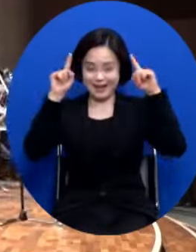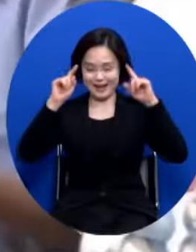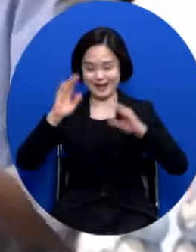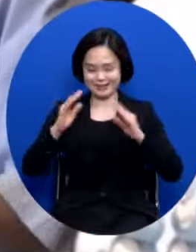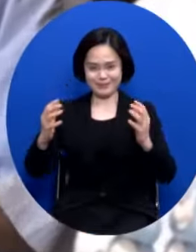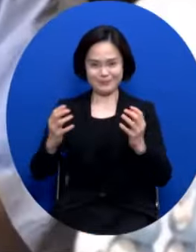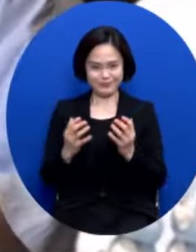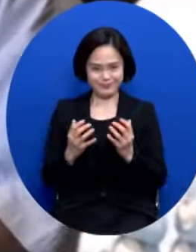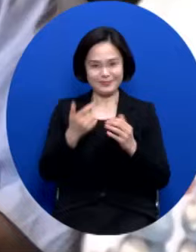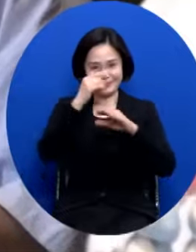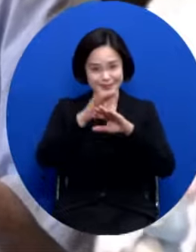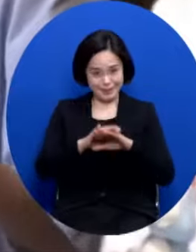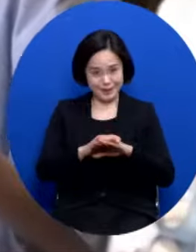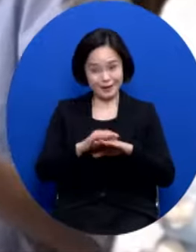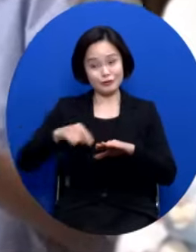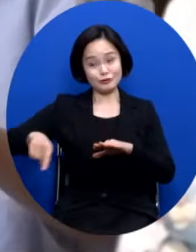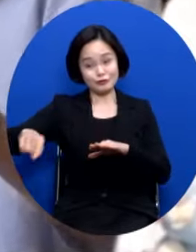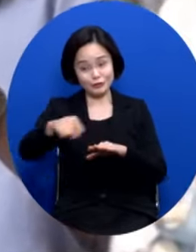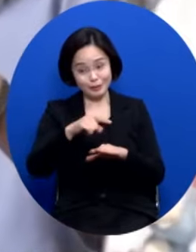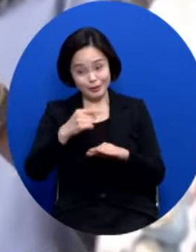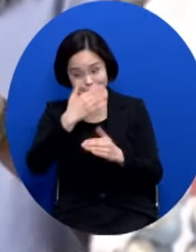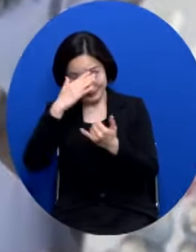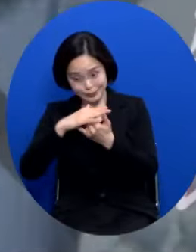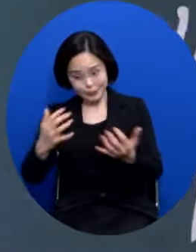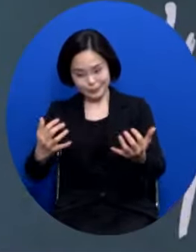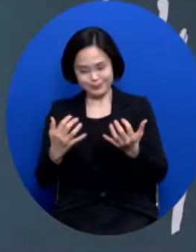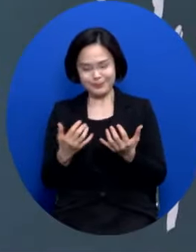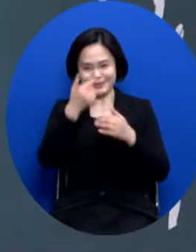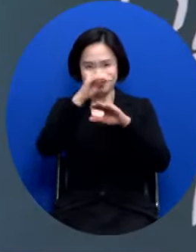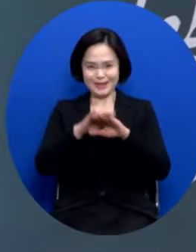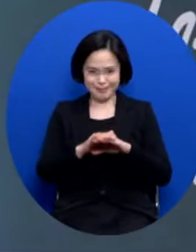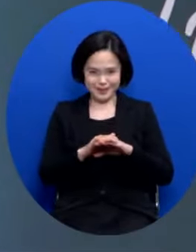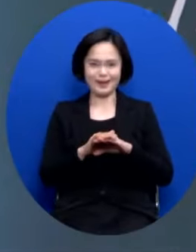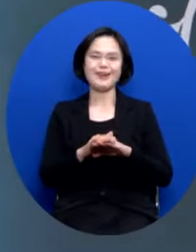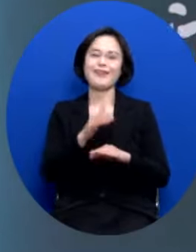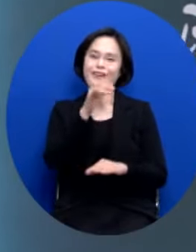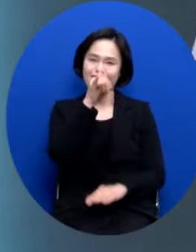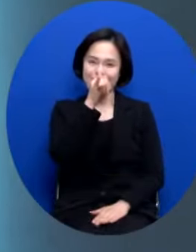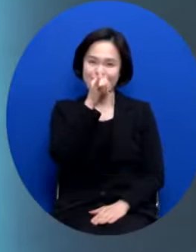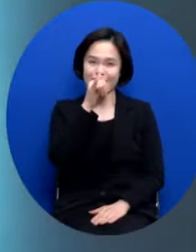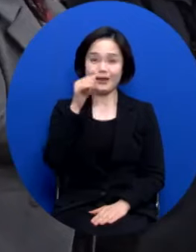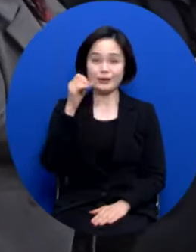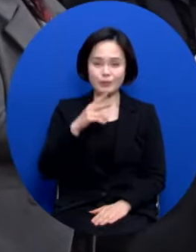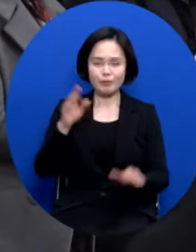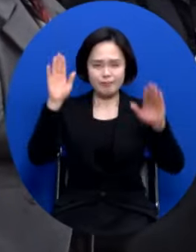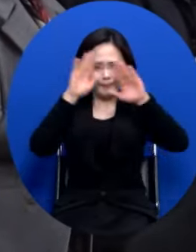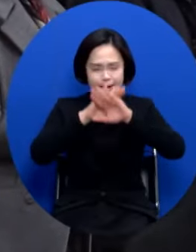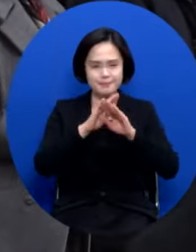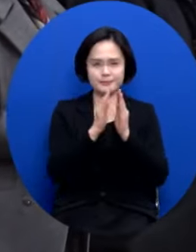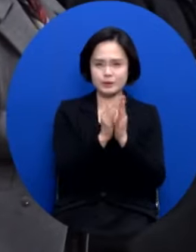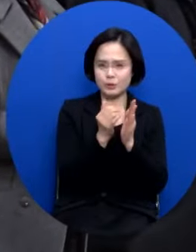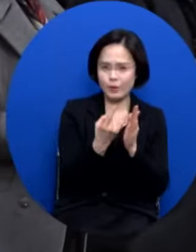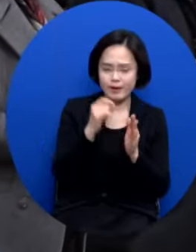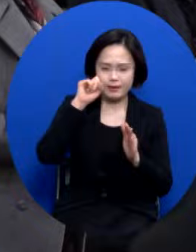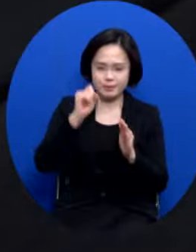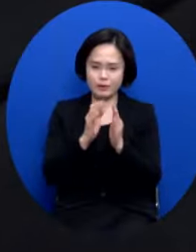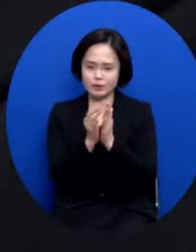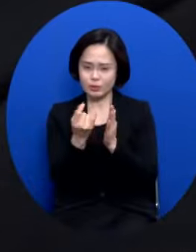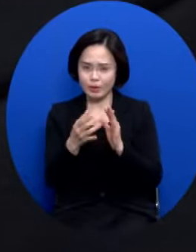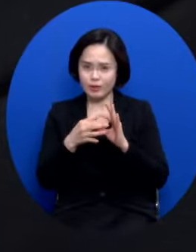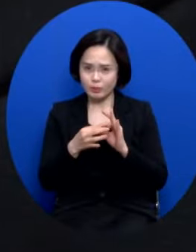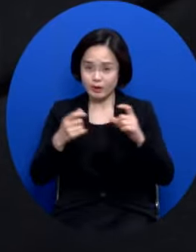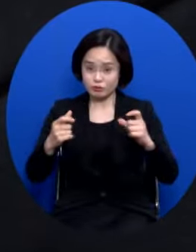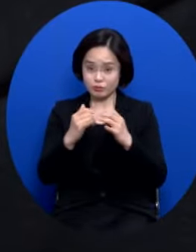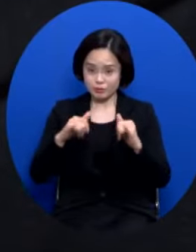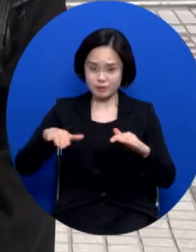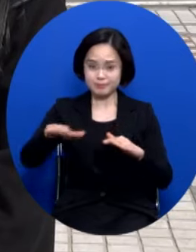지역 청소년들에게 예배의 자리를 제공하고 있습니다. 또 한밤의 기도회, 새벽 기도 등을 통해 교인들에게 기도 성령 운동을